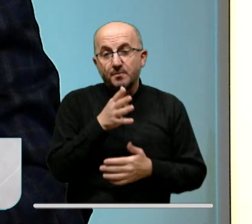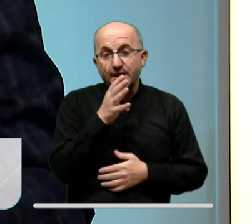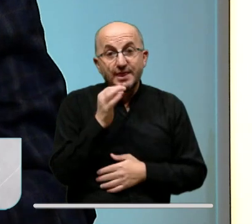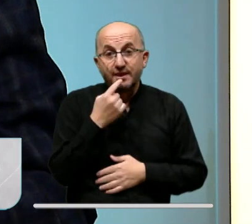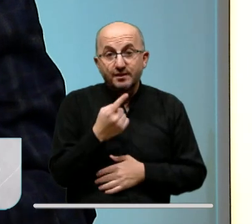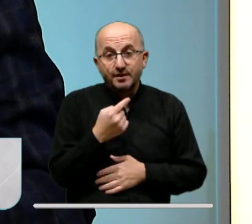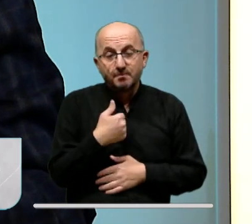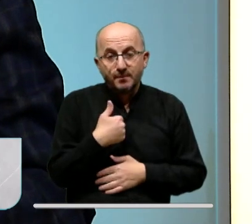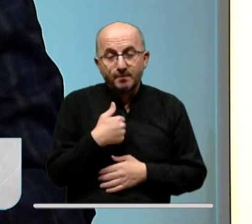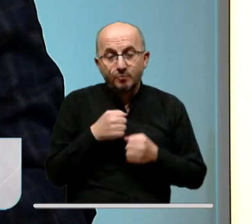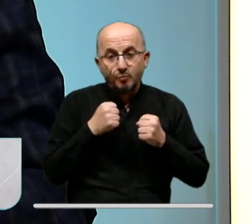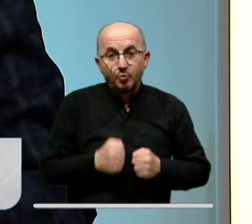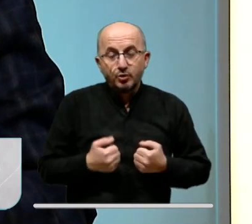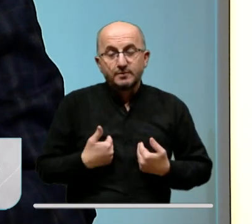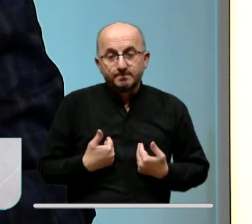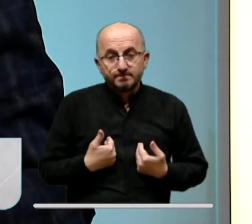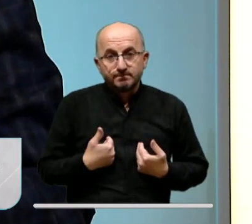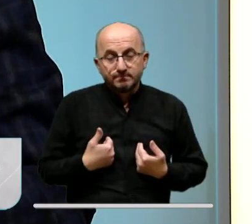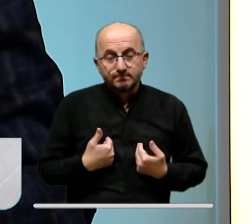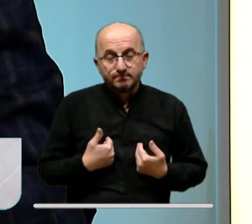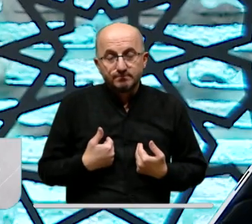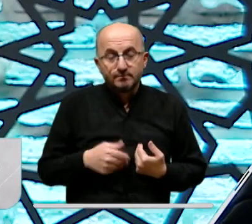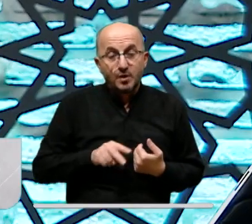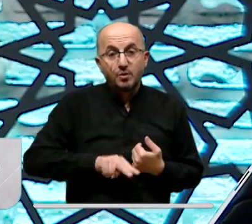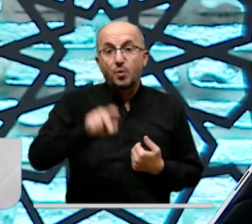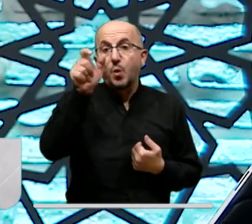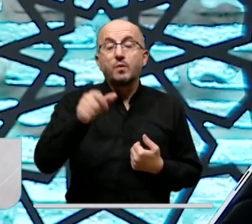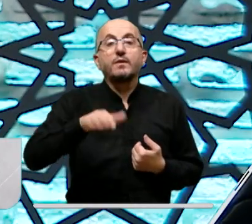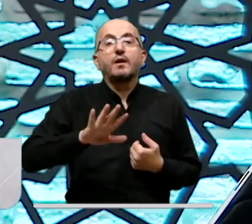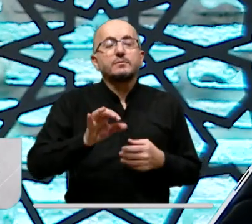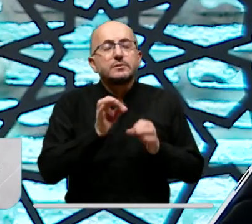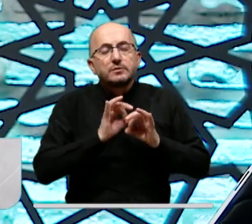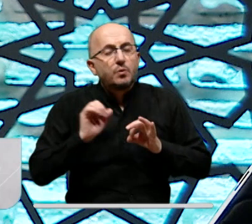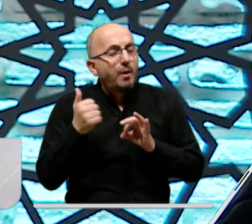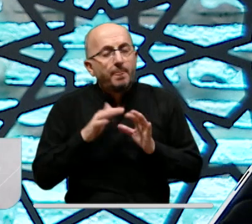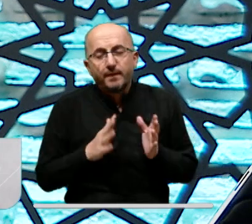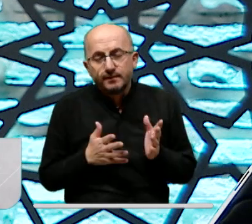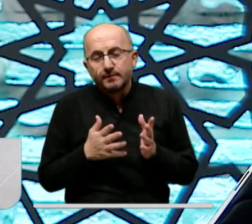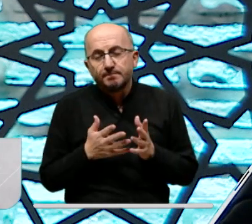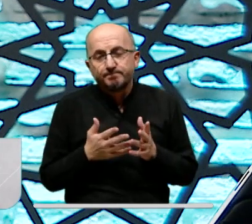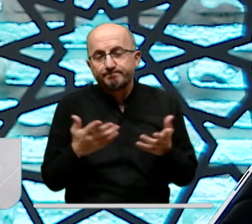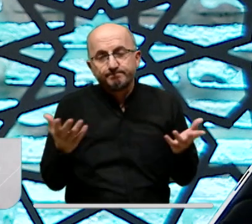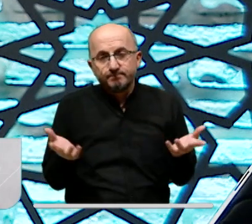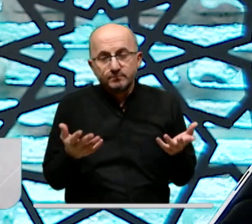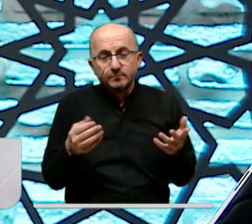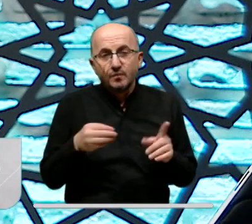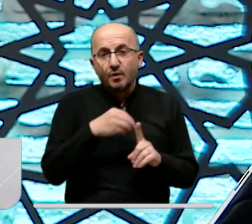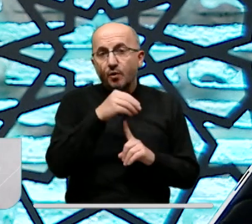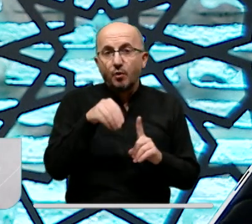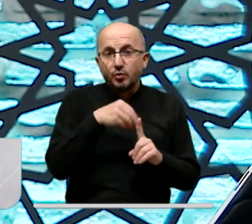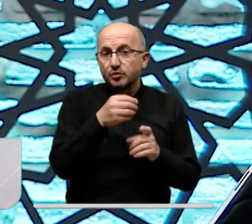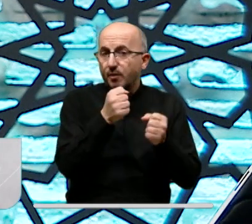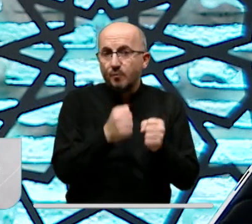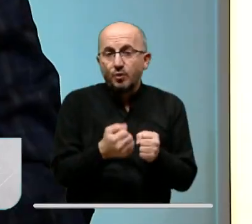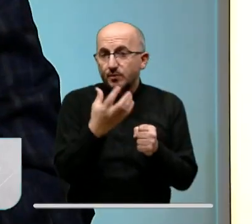Ben M kimim yani velev ki bilmiyor ama hocanın şey olun Hiç önemli değil velev ki seferi olmasın hocam Mukim Olsun hiç